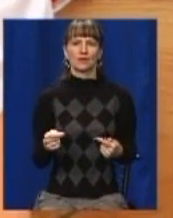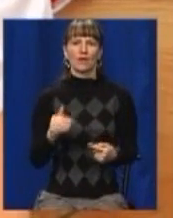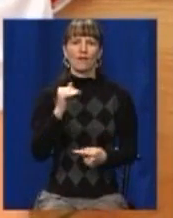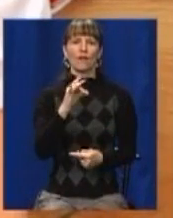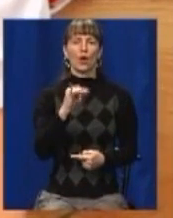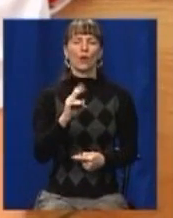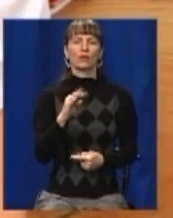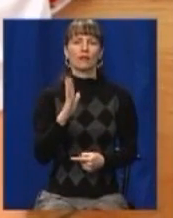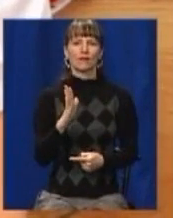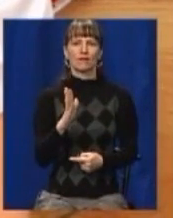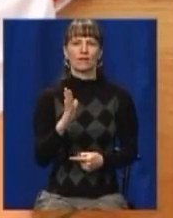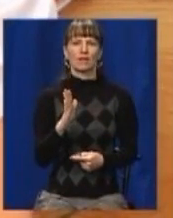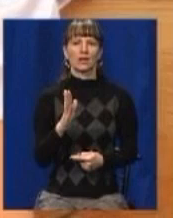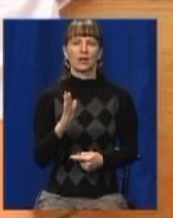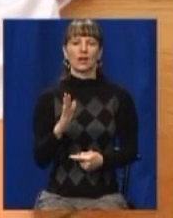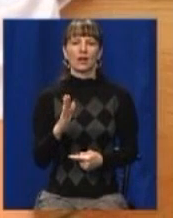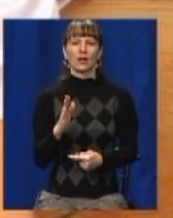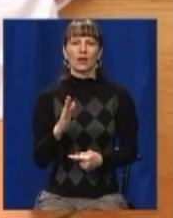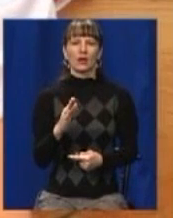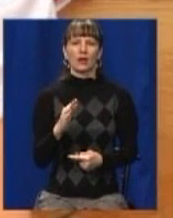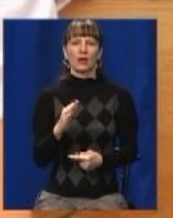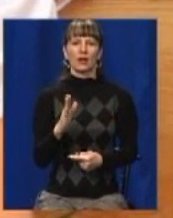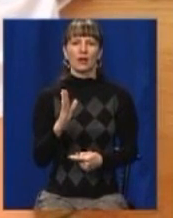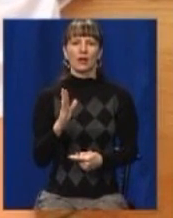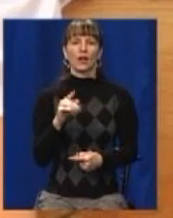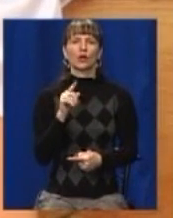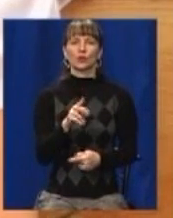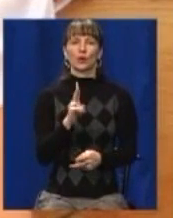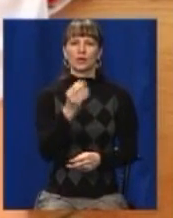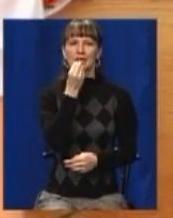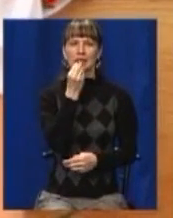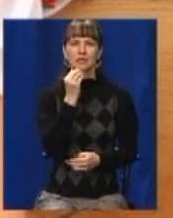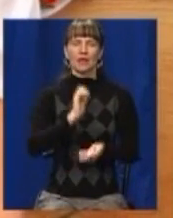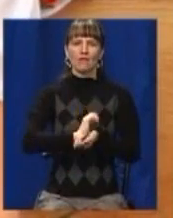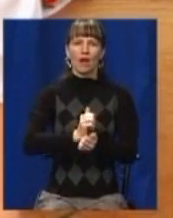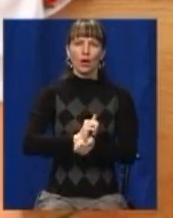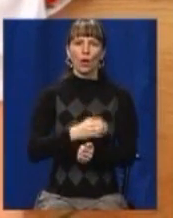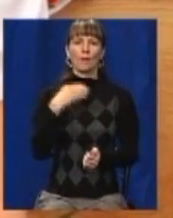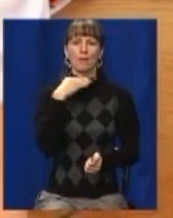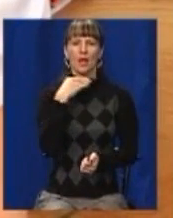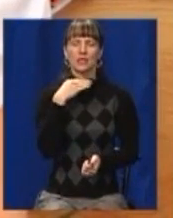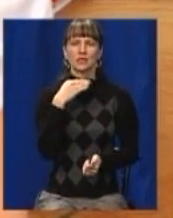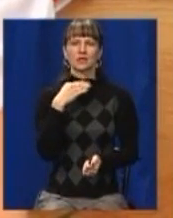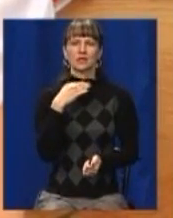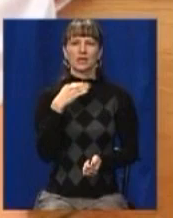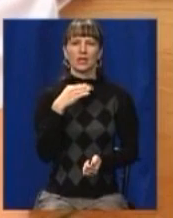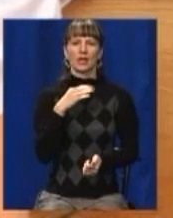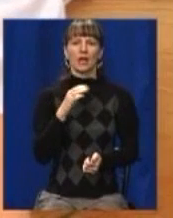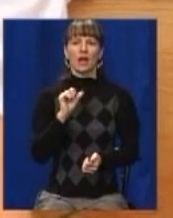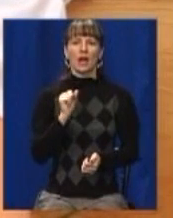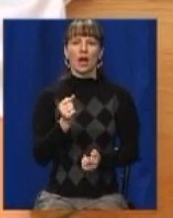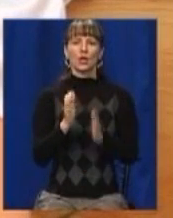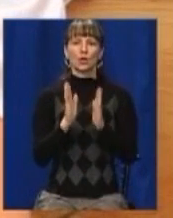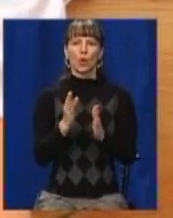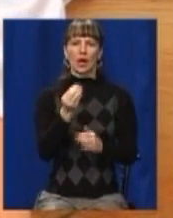фруктов. Веган – это кто не ест молоко, твороги всякие, мясо, а только